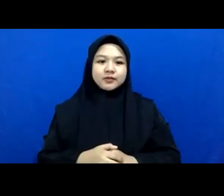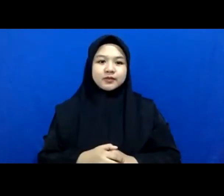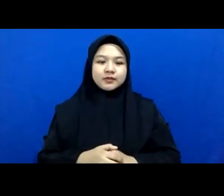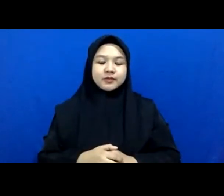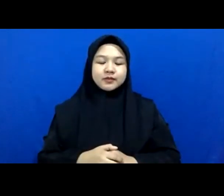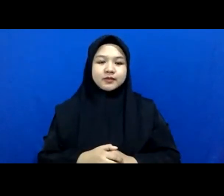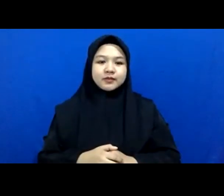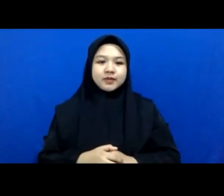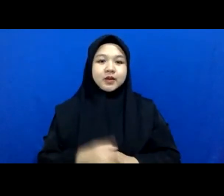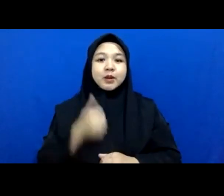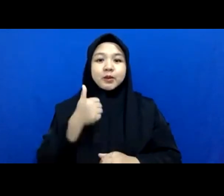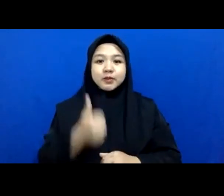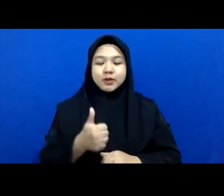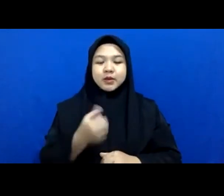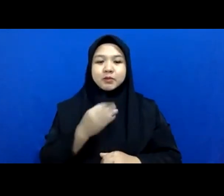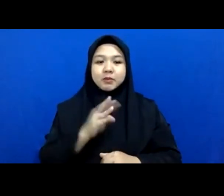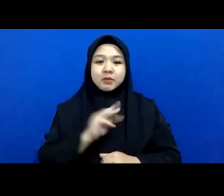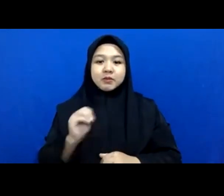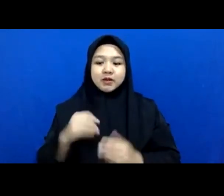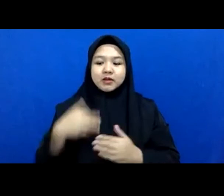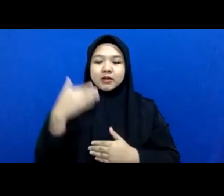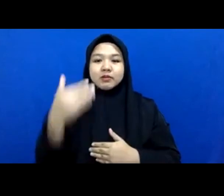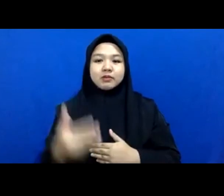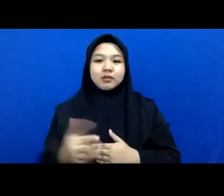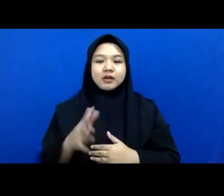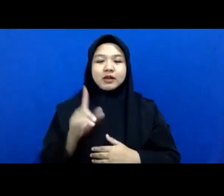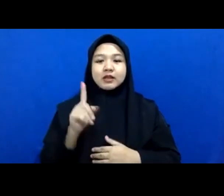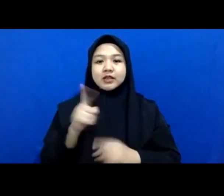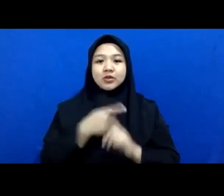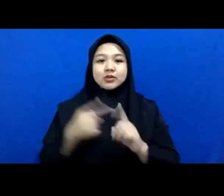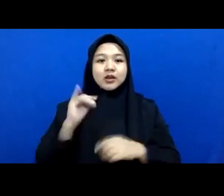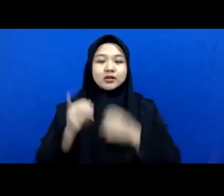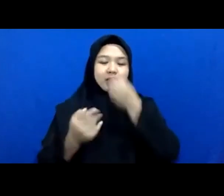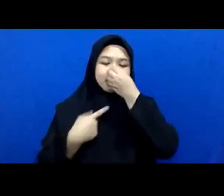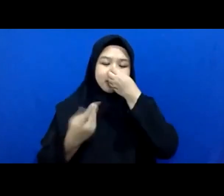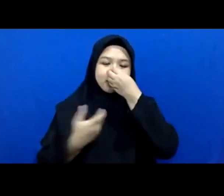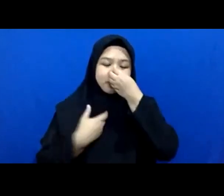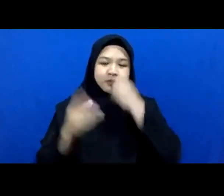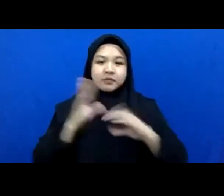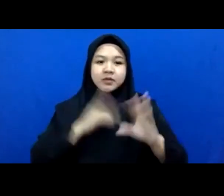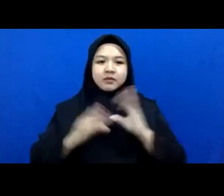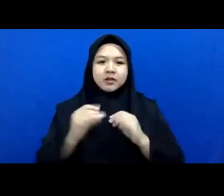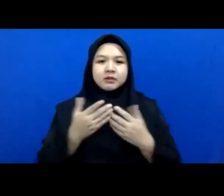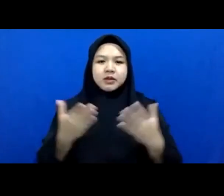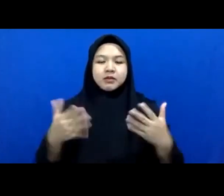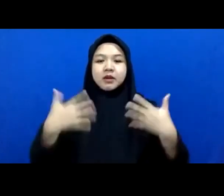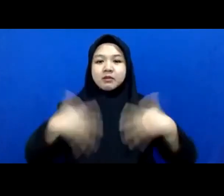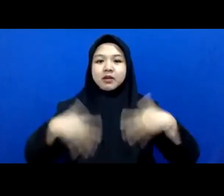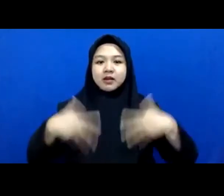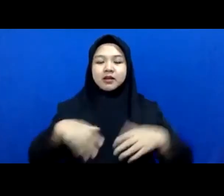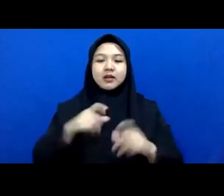baik Bapak Ibu, selama beberapa menit ke depan nanti ya, kurang lebih 1,5 jam, kita akan membahas mengenai bagaimana praktik